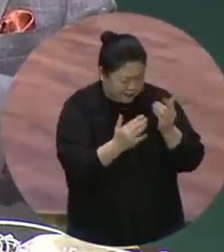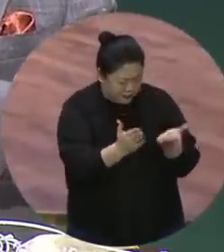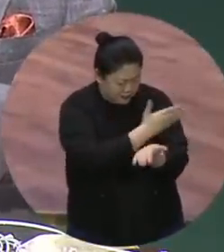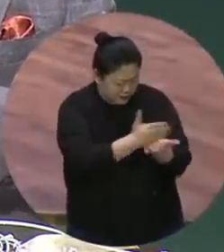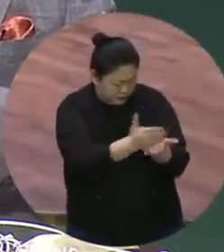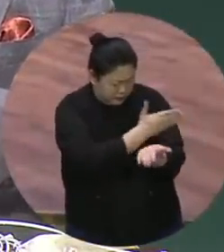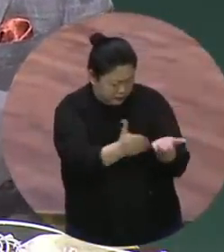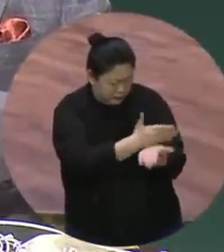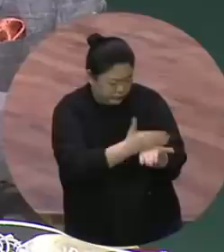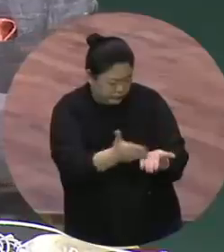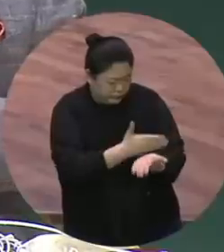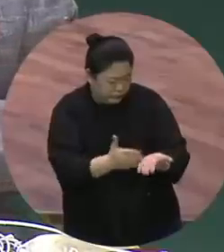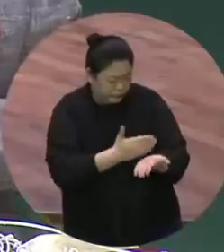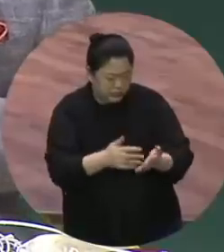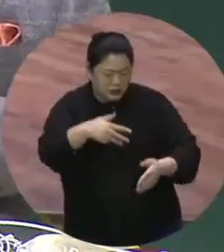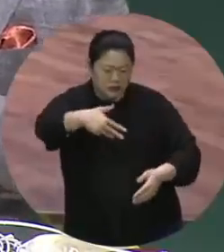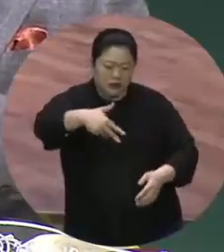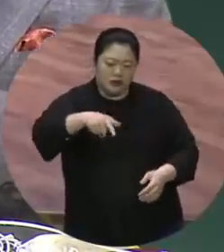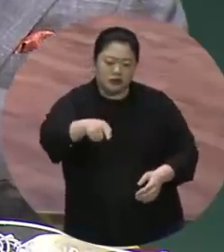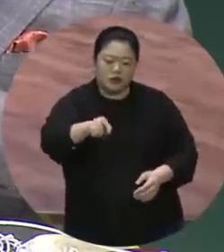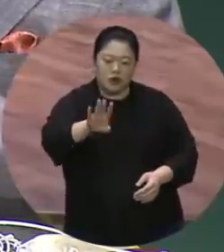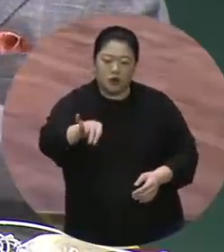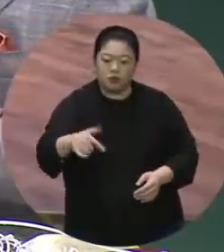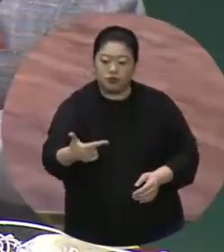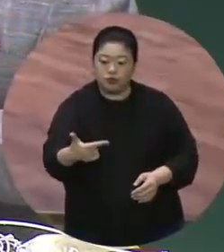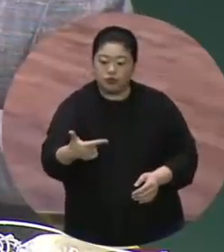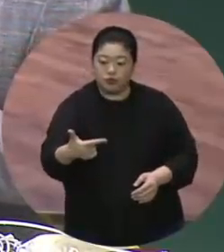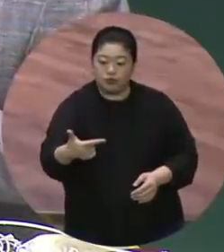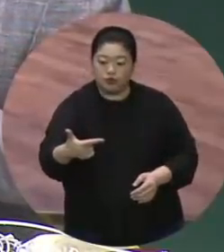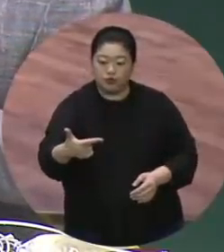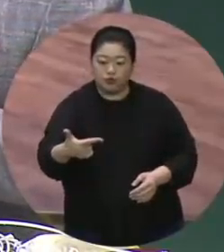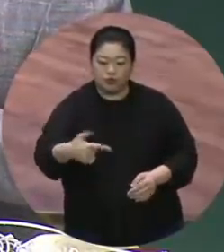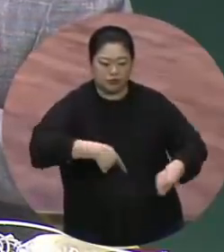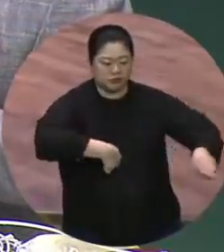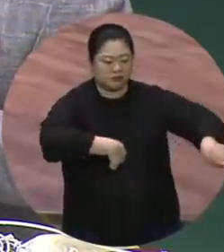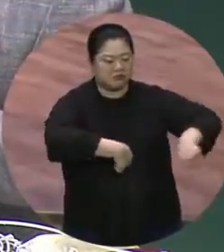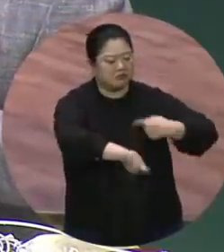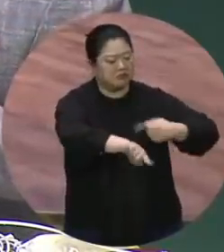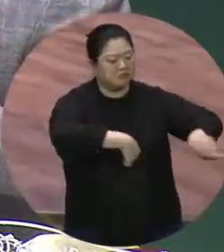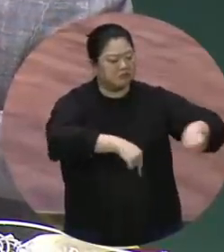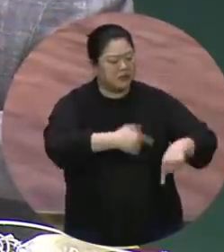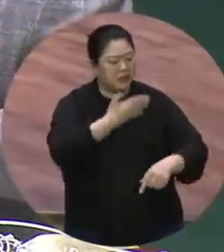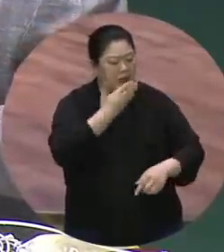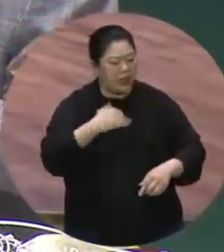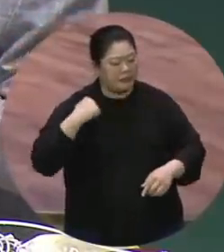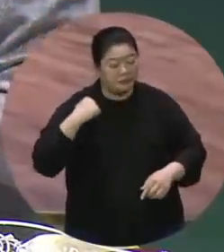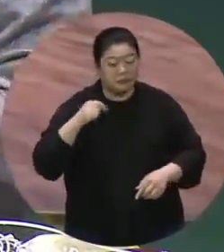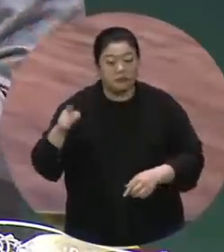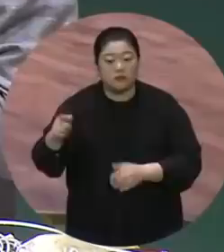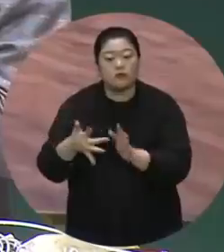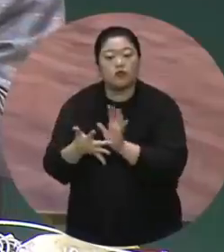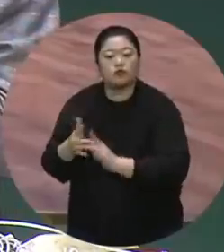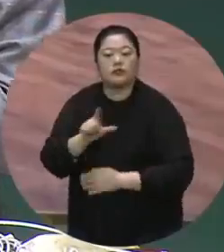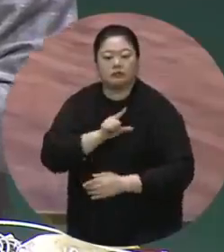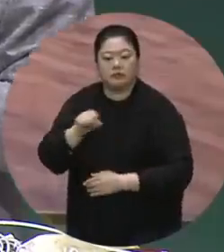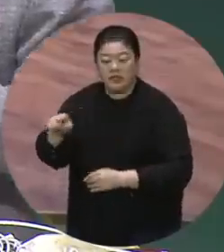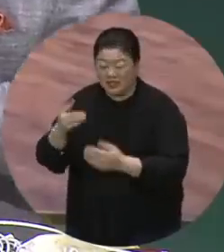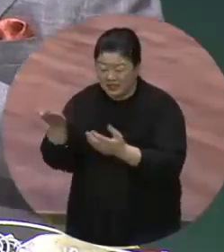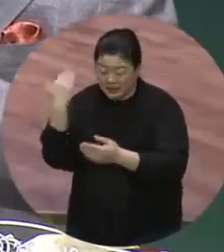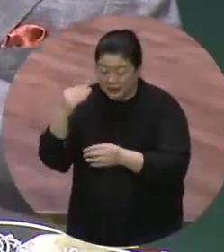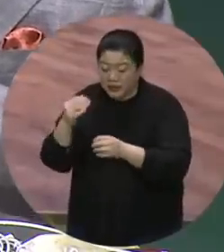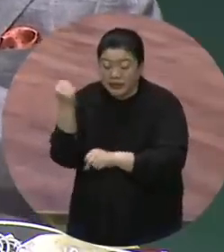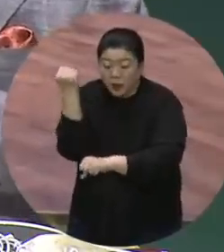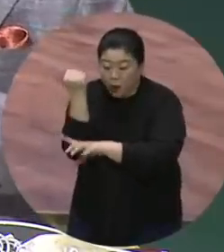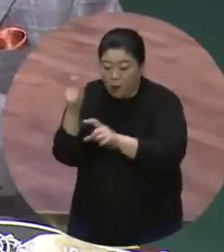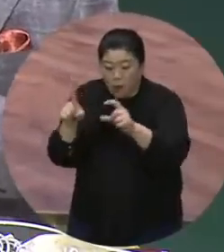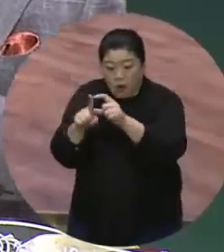그런 처분할 수 있는 능력, 아니 통치자의 신분. 예수 믿는 사람이 그렇게 돼. 예수 제대로 믿으면